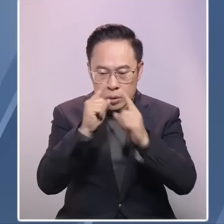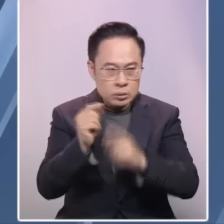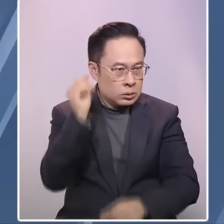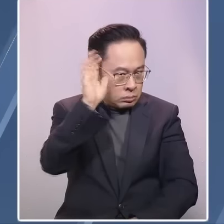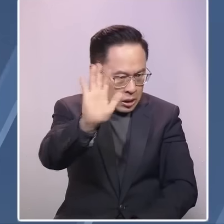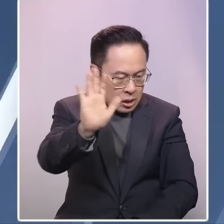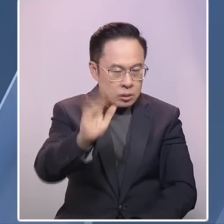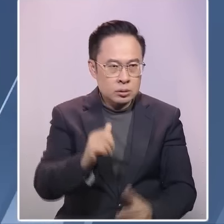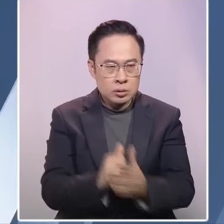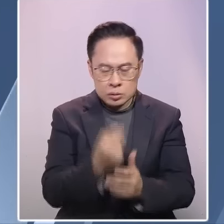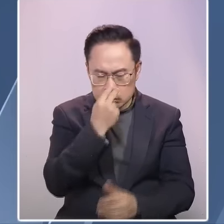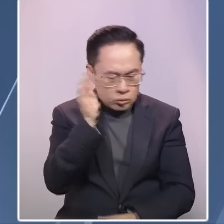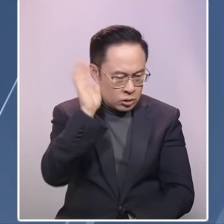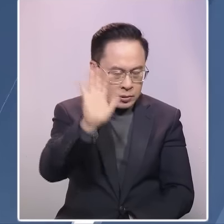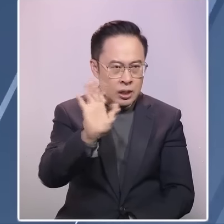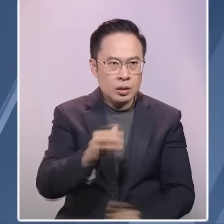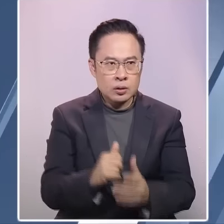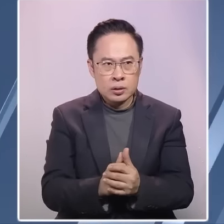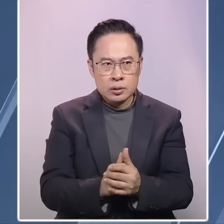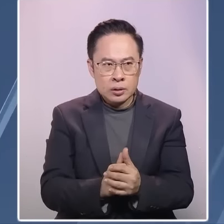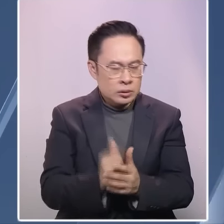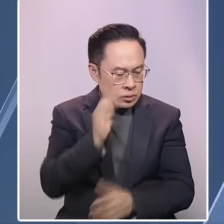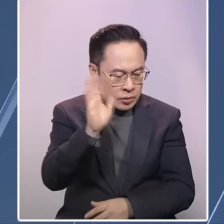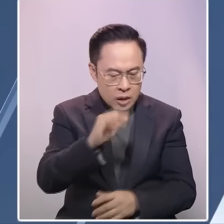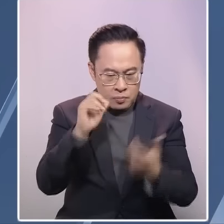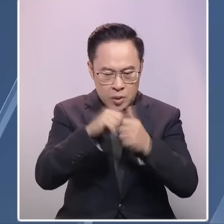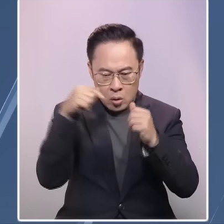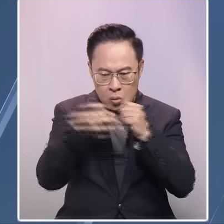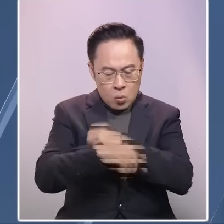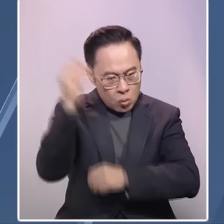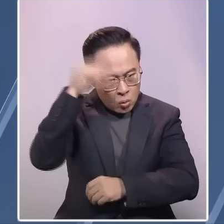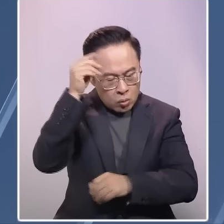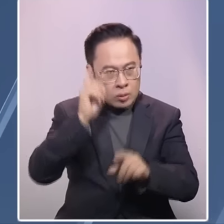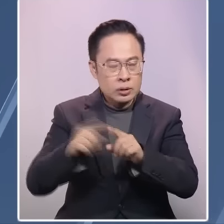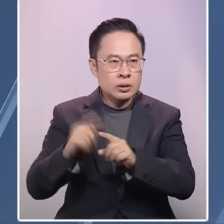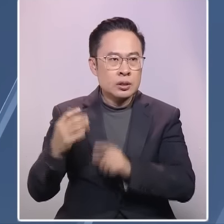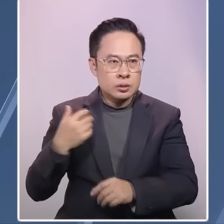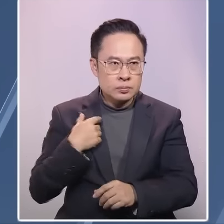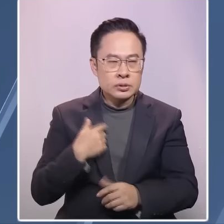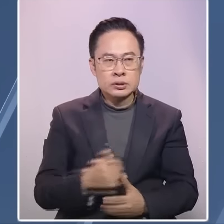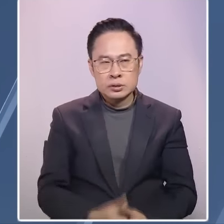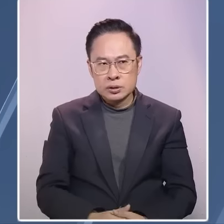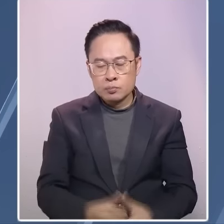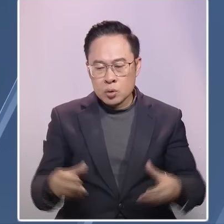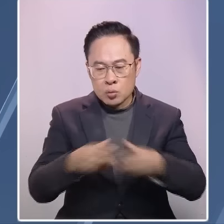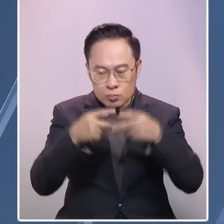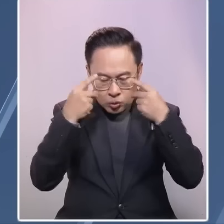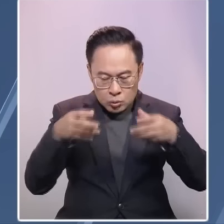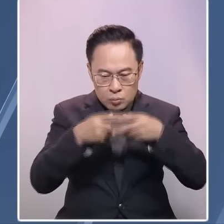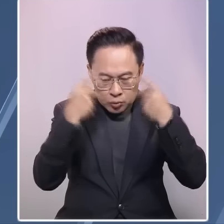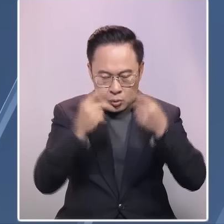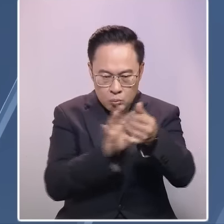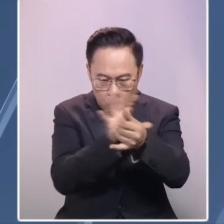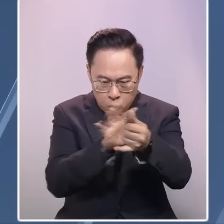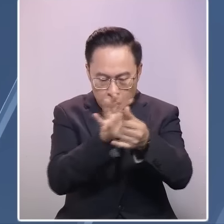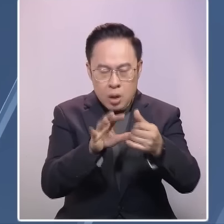ทุนตรวจสอบประวัติกันให้ดีก่อนนะคะมิเช่นนั้นนี่เข้ามาทำทีตีสนิทครับแท้ที่จริงแล้วเป็นขบวนการแก๊ง